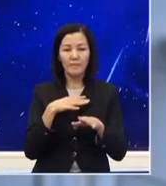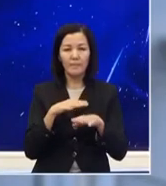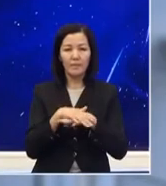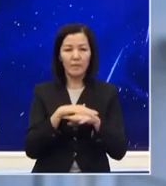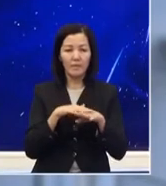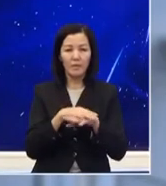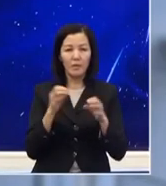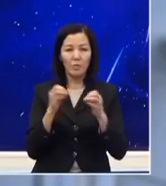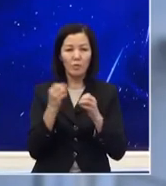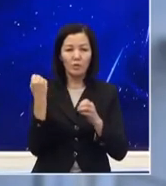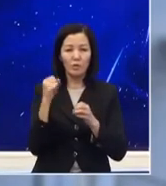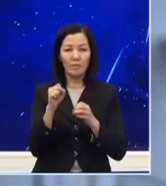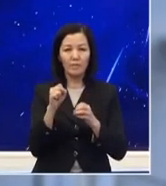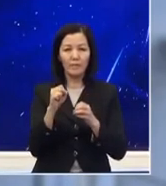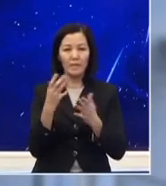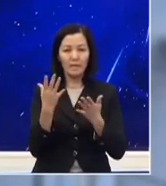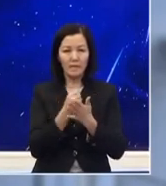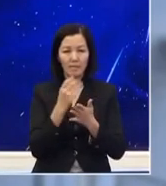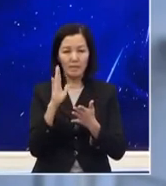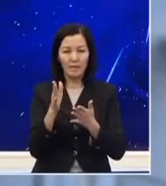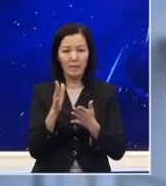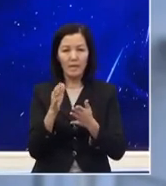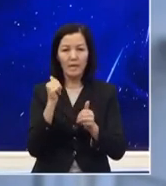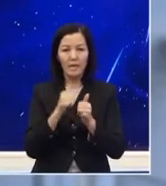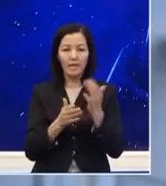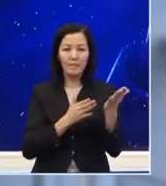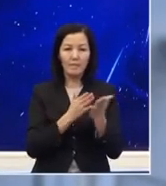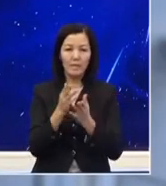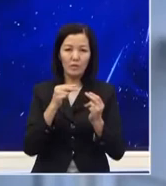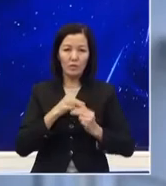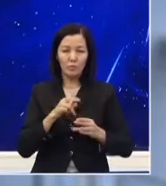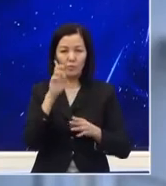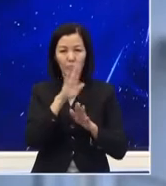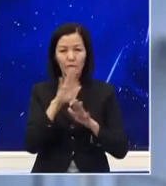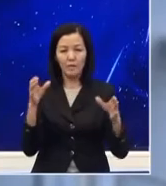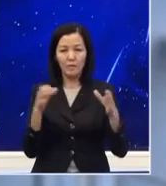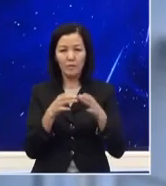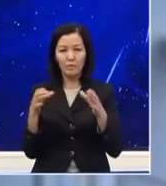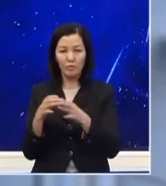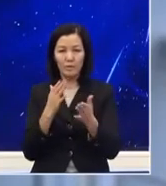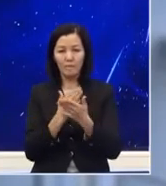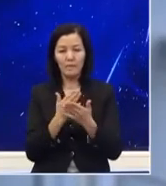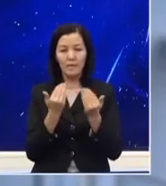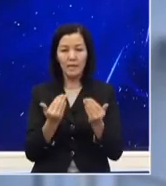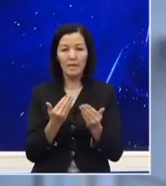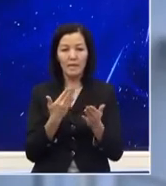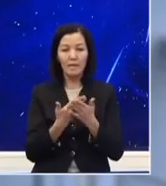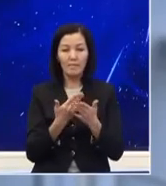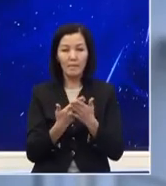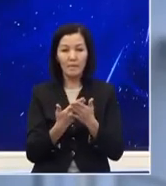10 жеңімпаздар табылады. Әрбір салада жұмыс істейтін үкіметтік емес ұйымдар. Мысалы, биылғы жылда